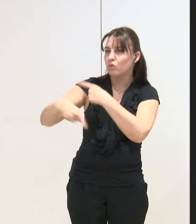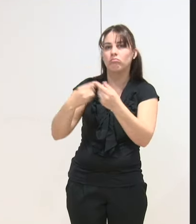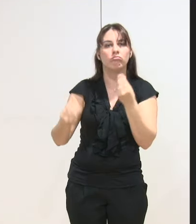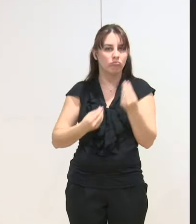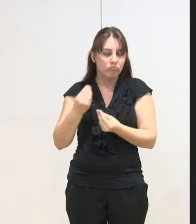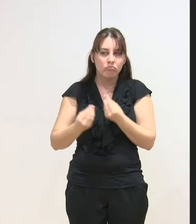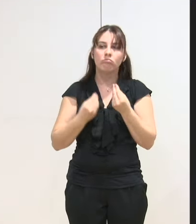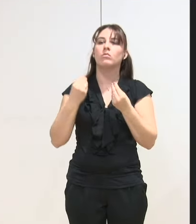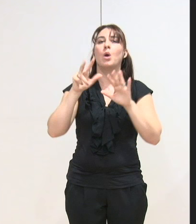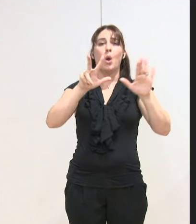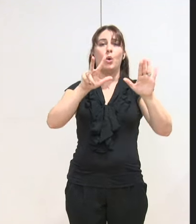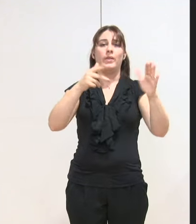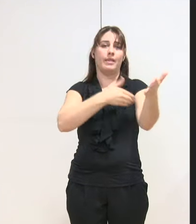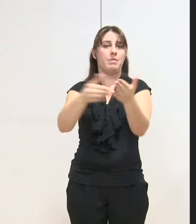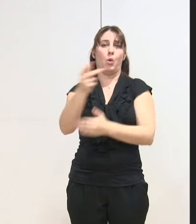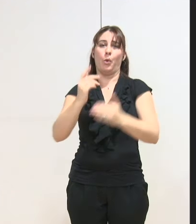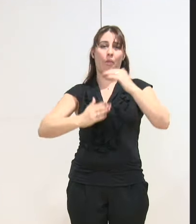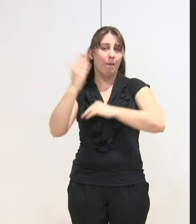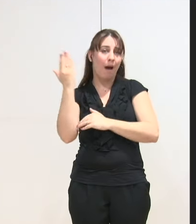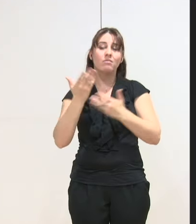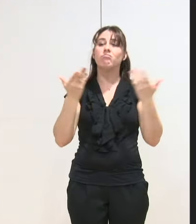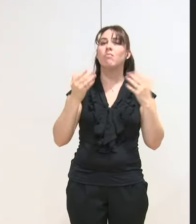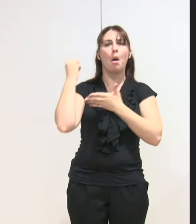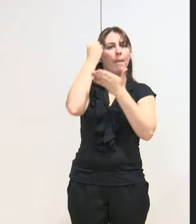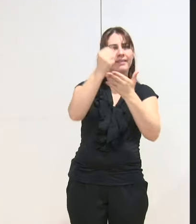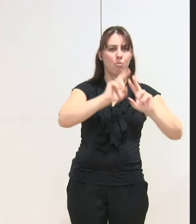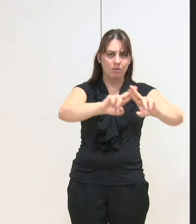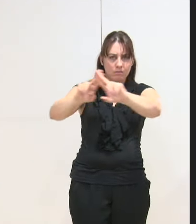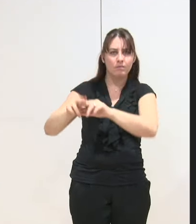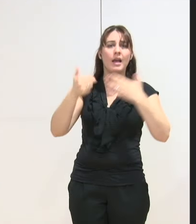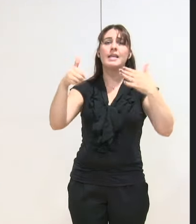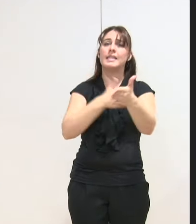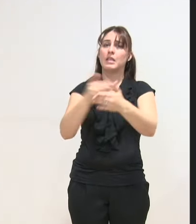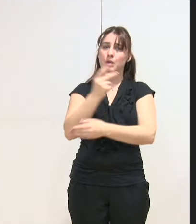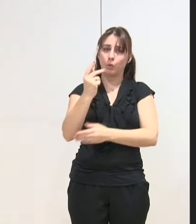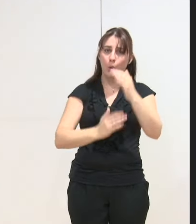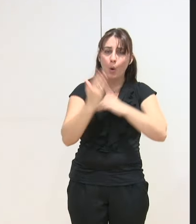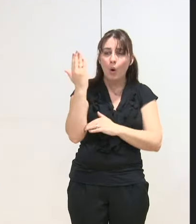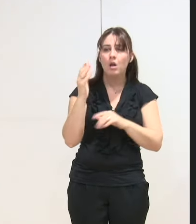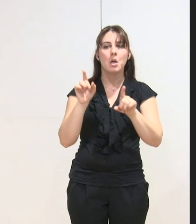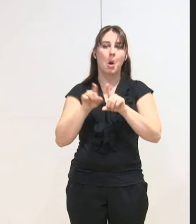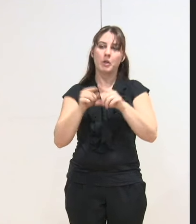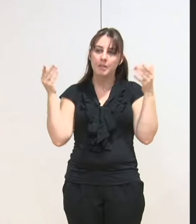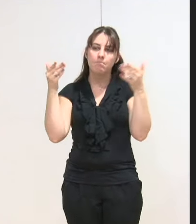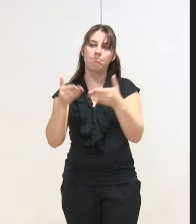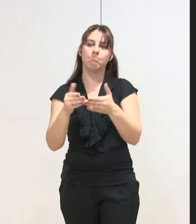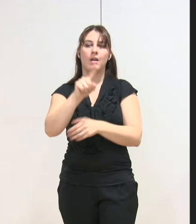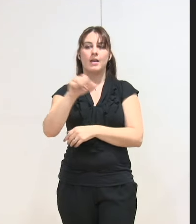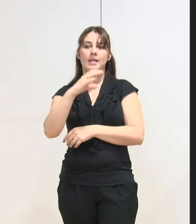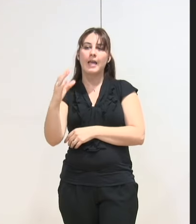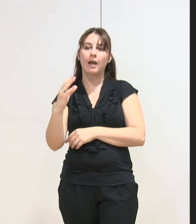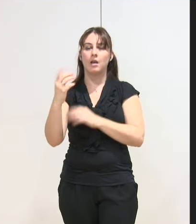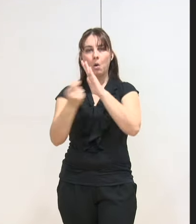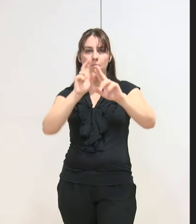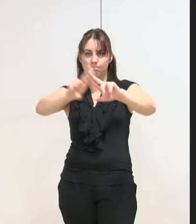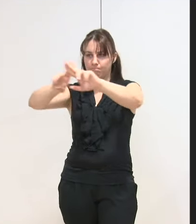pour plus de 8 million d'euros entretien du patrimoine pour plus de 16 millions d'euros et un effort important sur les acs et le renouvellement